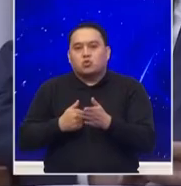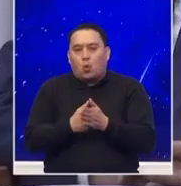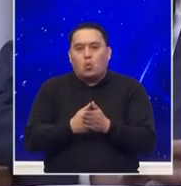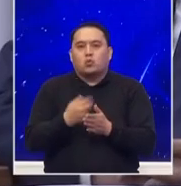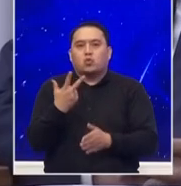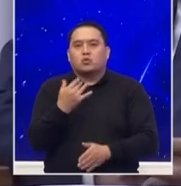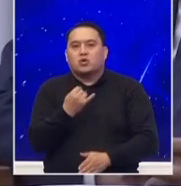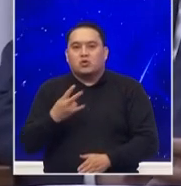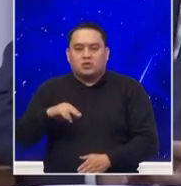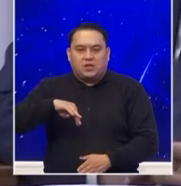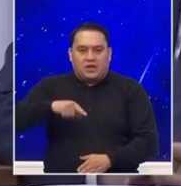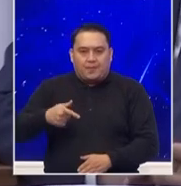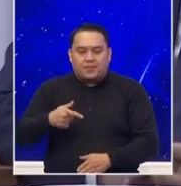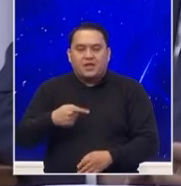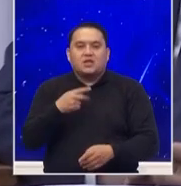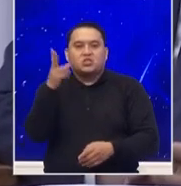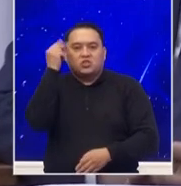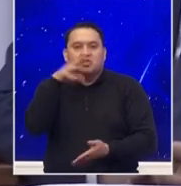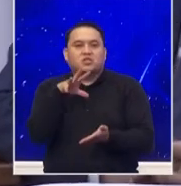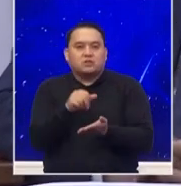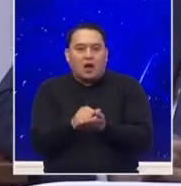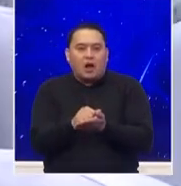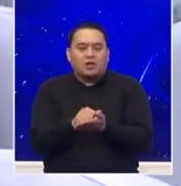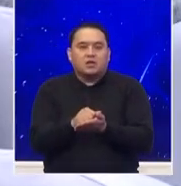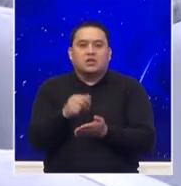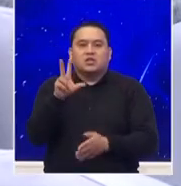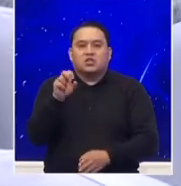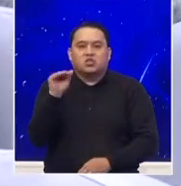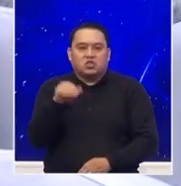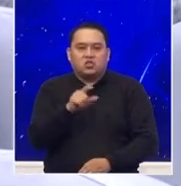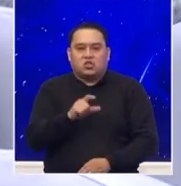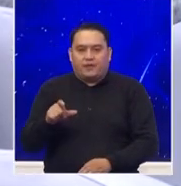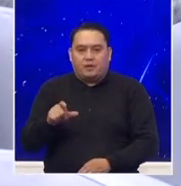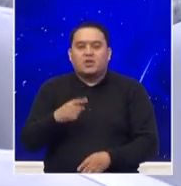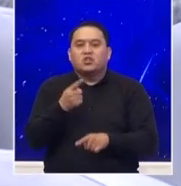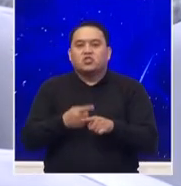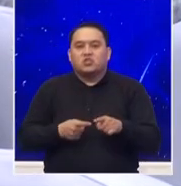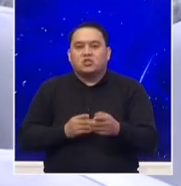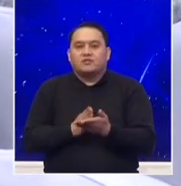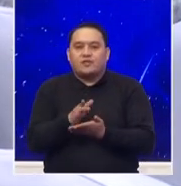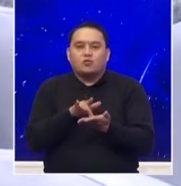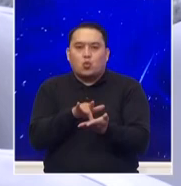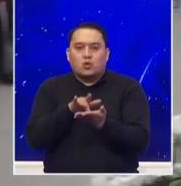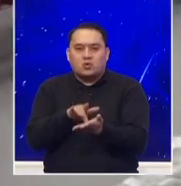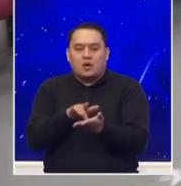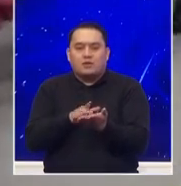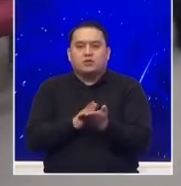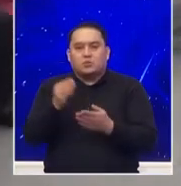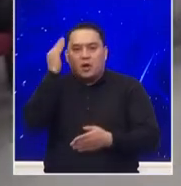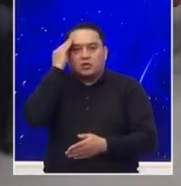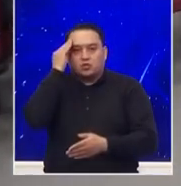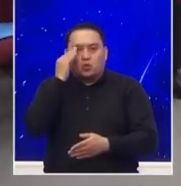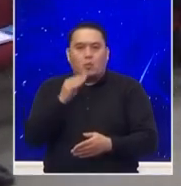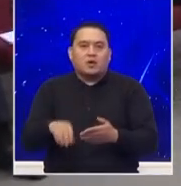почти 2 триллионов тенге, а численность занятых превысит 300 тысяч человек. Часть из них в сфере туризма, отрасли, способной